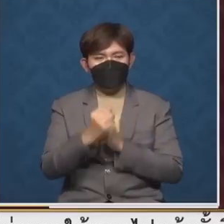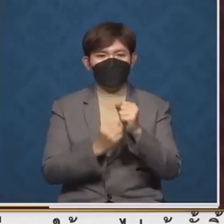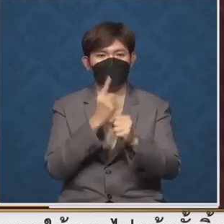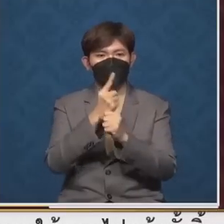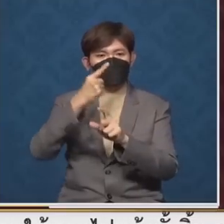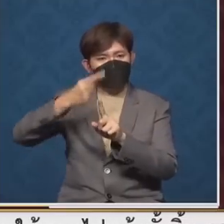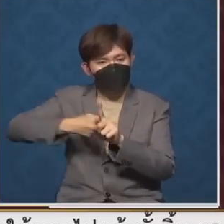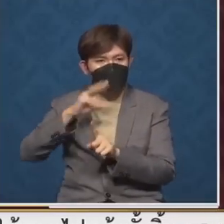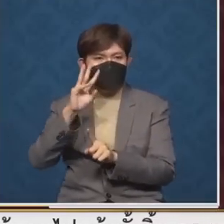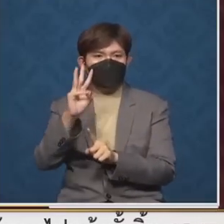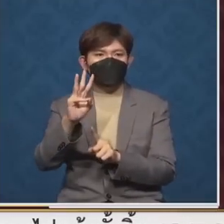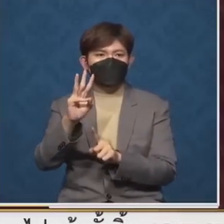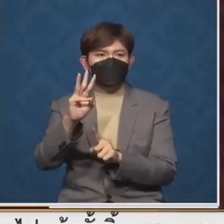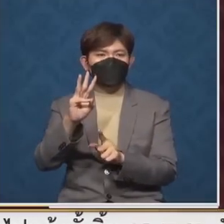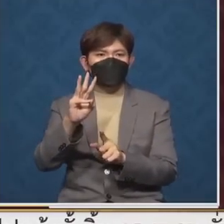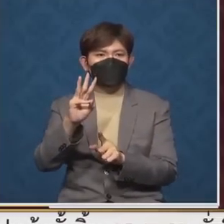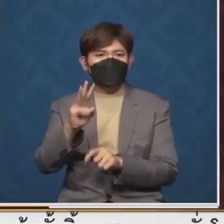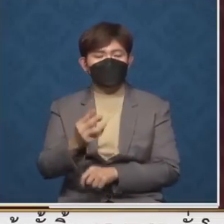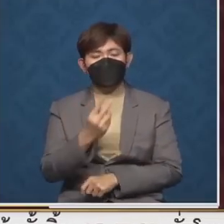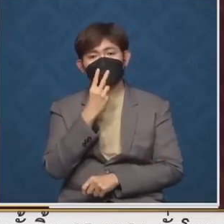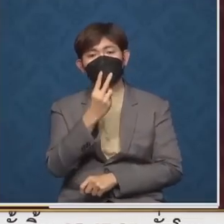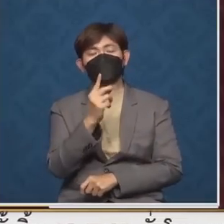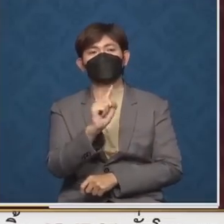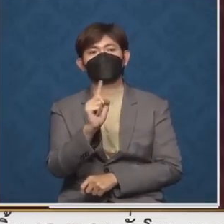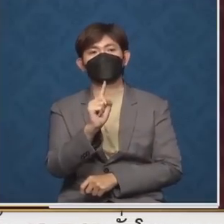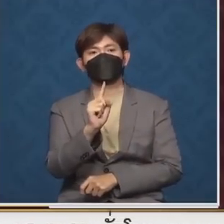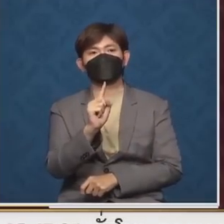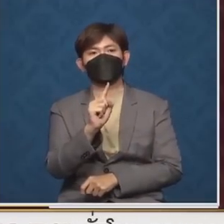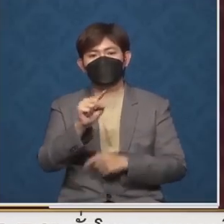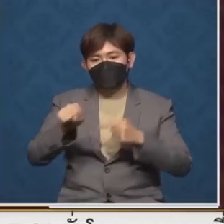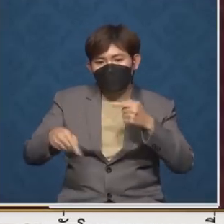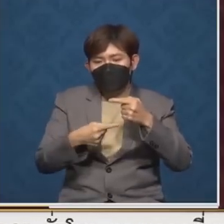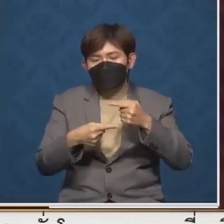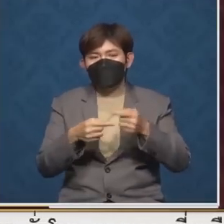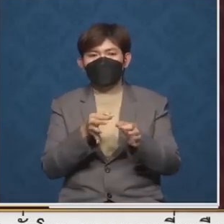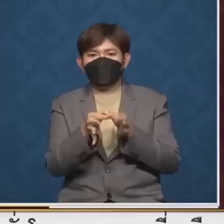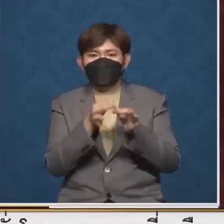ับตรงนี้ผมแรกเอาตอนจบมาแรกตงนี้นะ